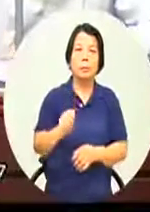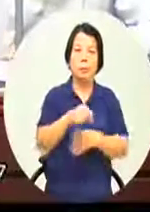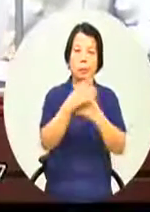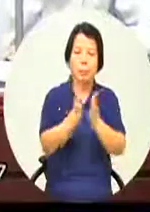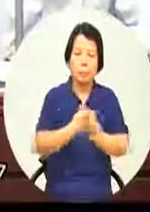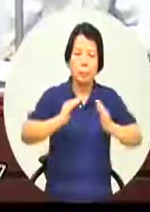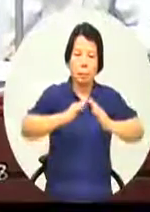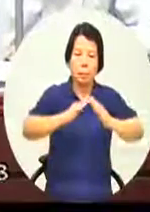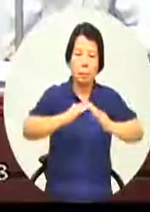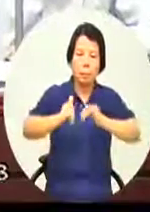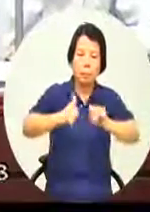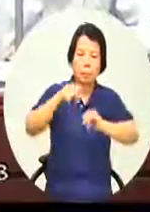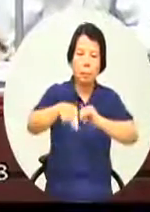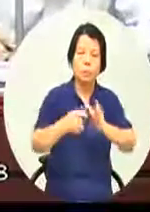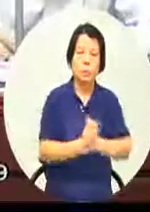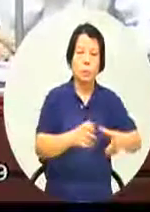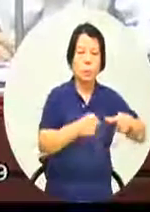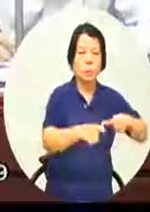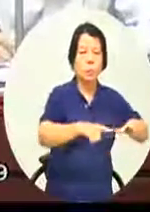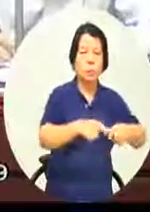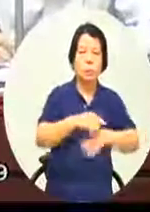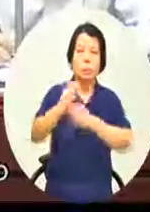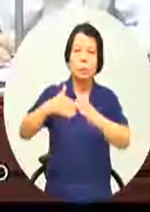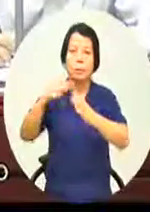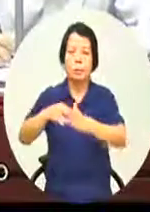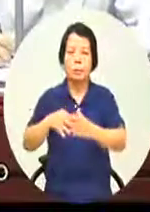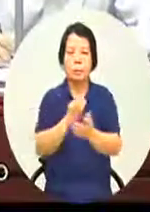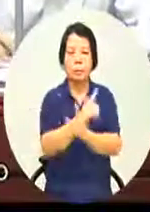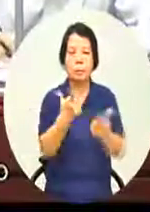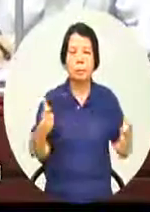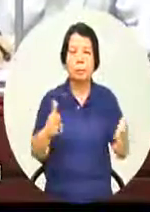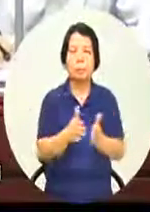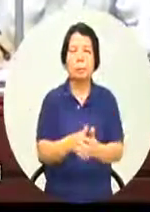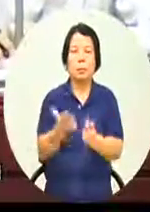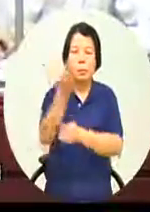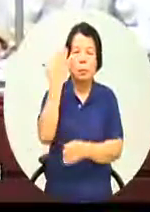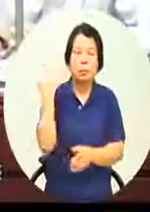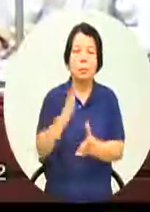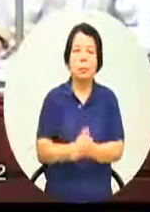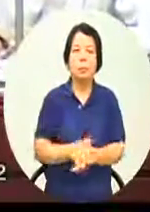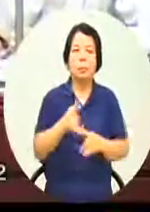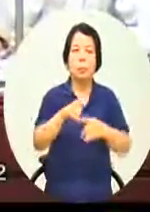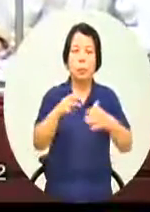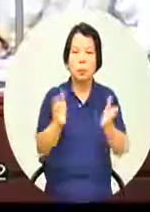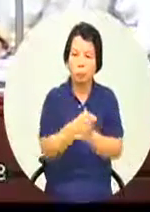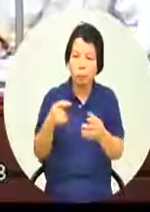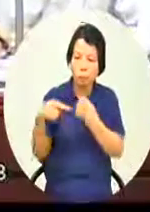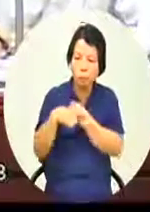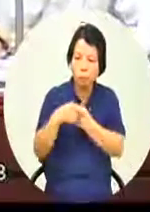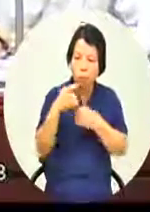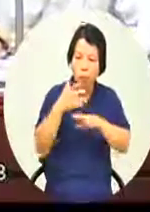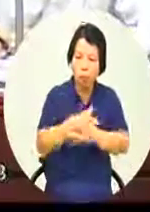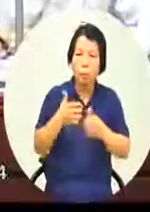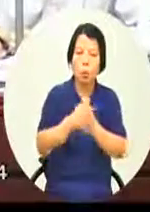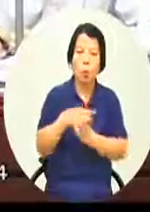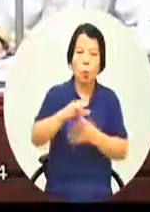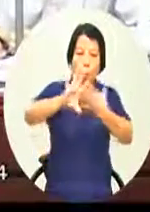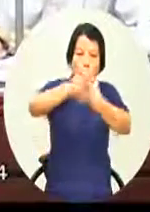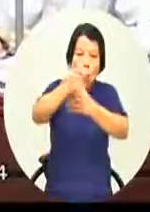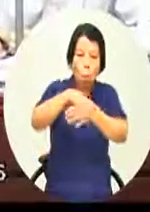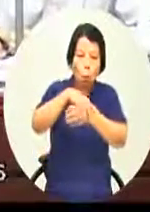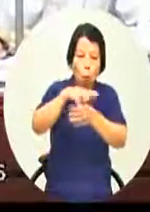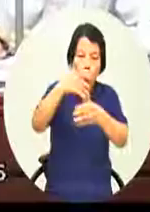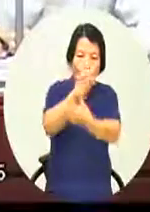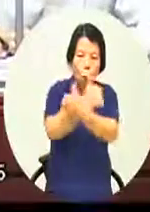围滞洪，像公园用地、学校用地等等，这个过去我们也在论坛当中参考一些国外的经验，那